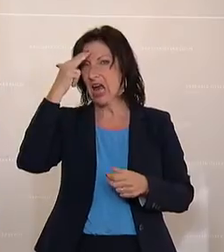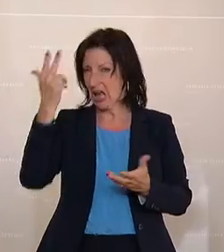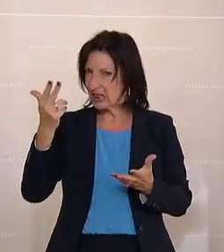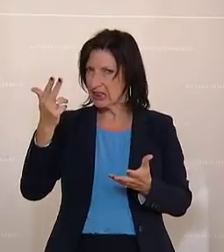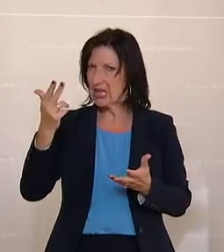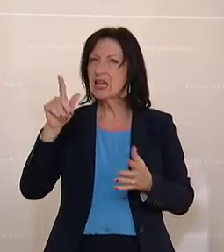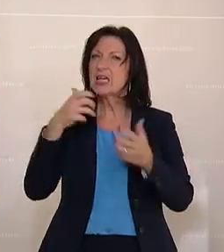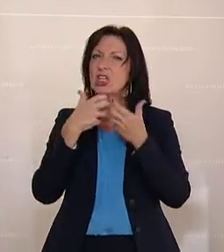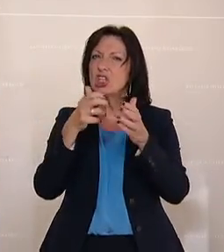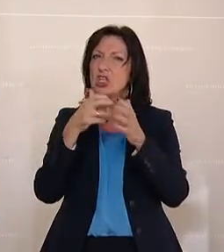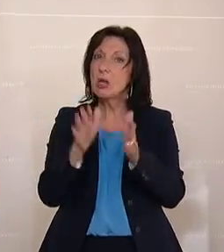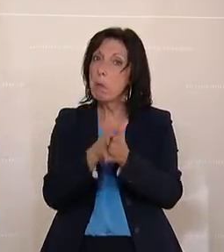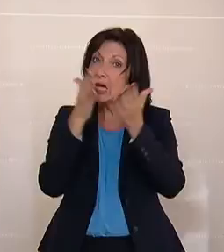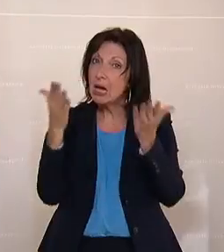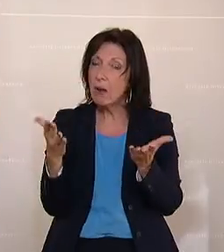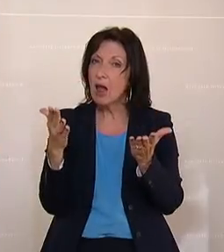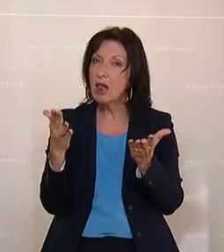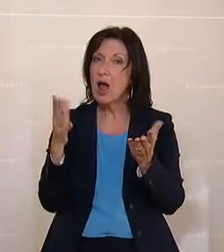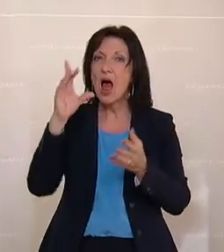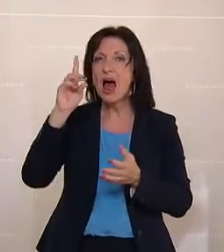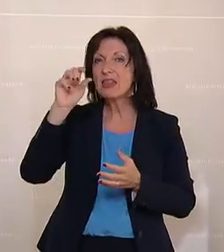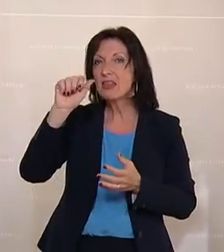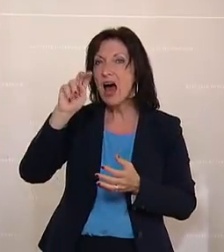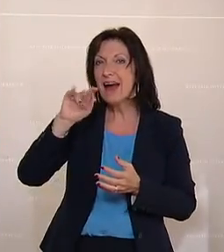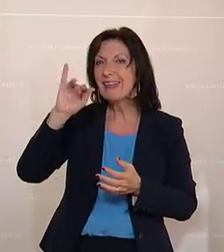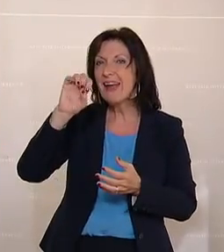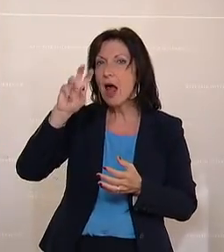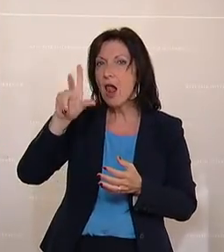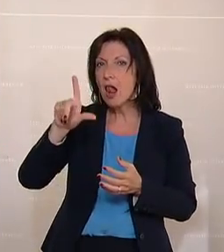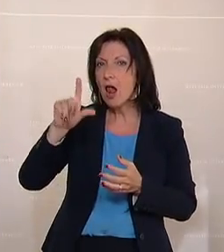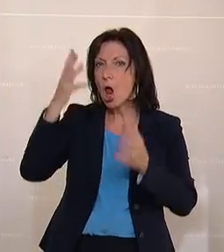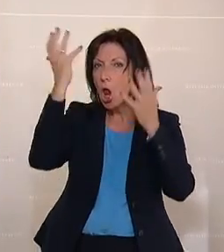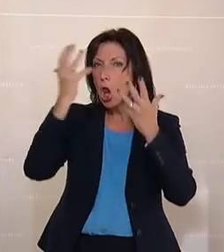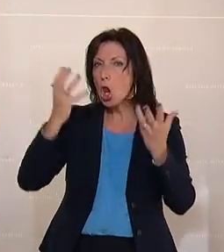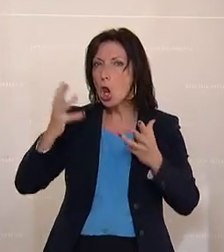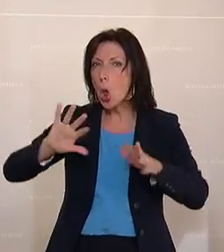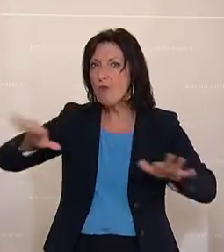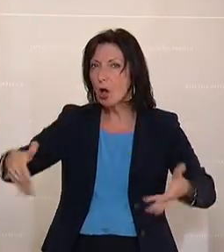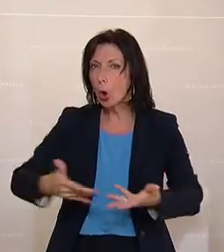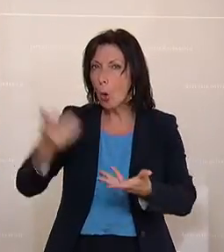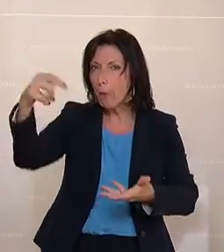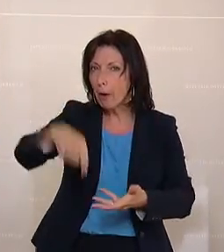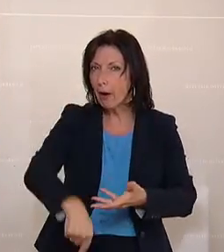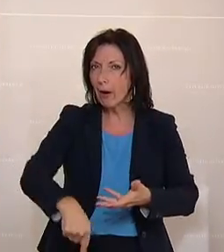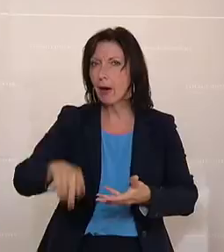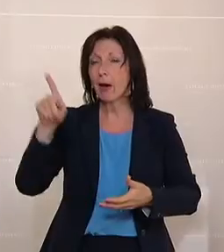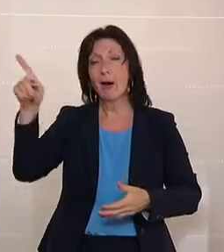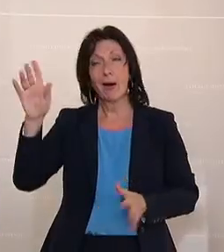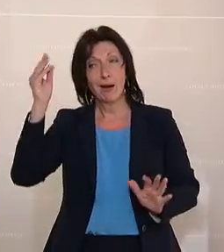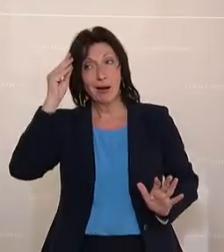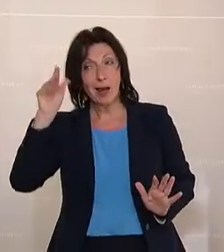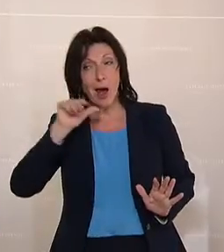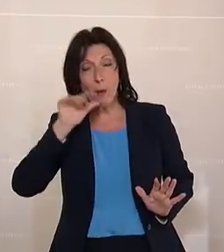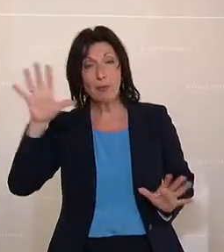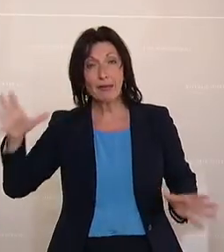Löwengrube kennen. Und ich würde an Ihrer Stelle nicht darauf vertrauen, dass Sie aus Gottes Gnade aus dieser Grube errettet werden. Da werden Sie